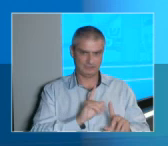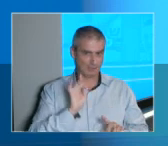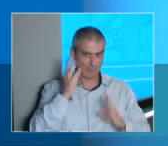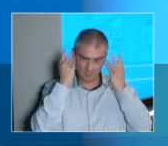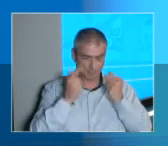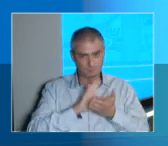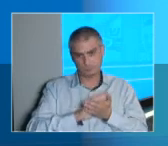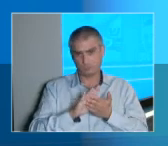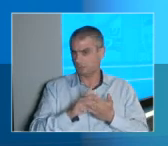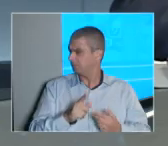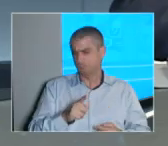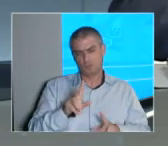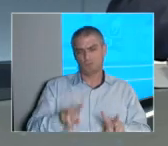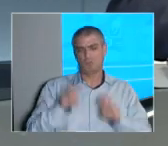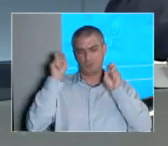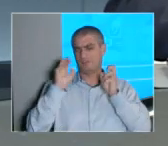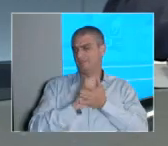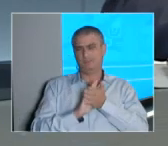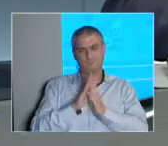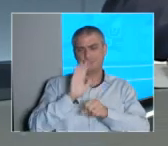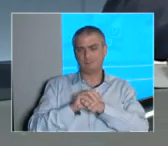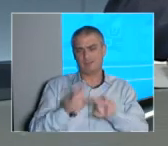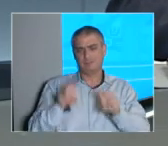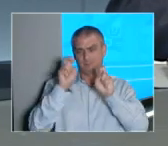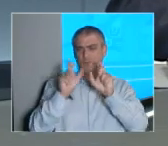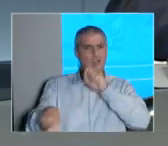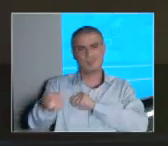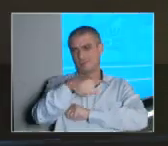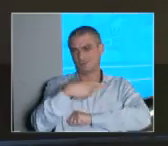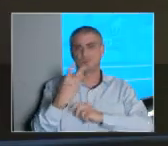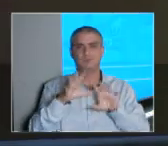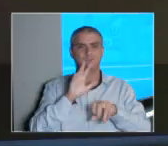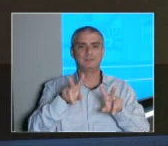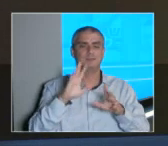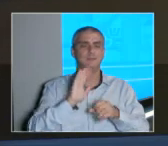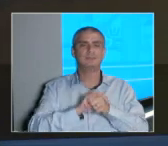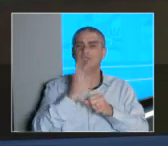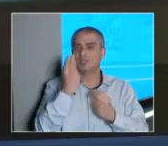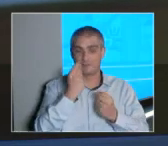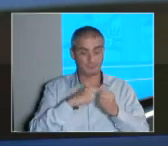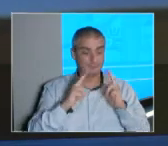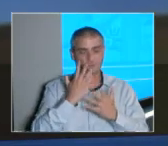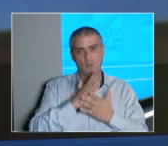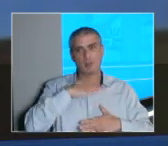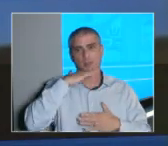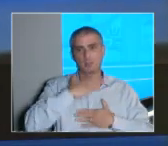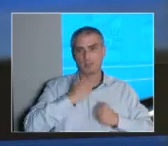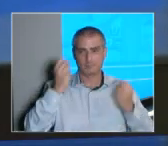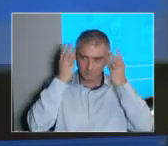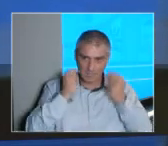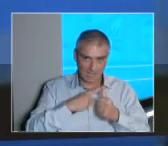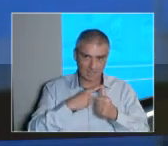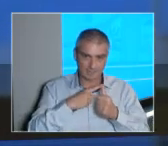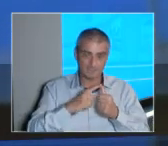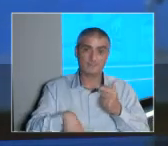כלפי החרדים, הוא פשוט מזהה כאן אפשרות להגיע לתוצאה. הוא זיהה שני דברים מאוד חשובים. שלציבור נמאס מהחרדים אחרי כל